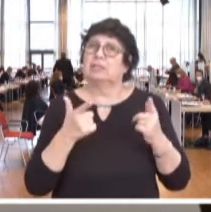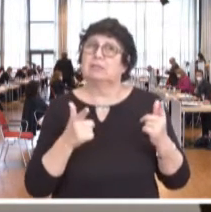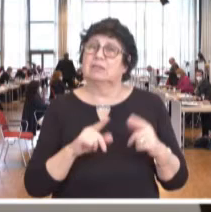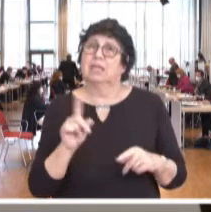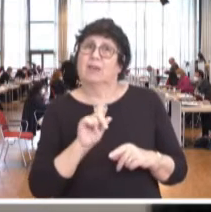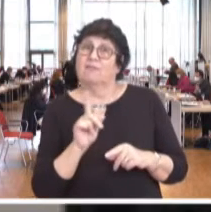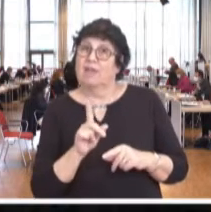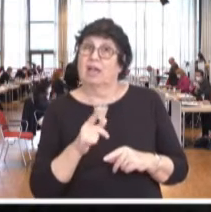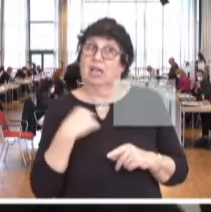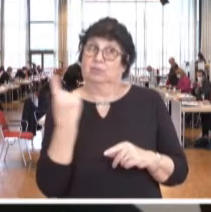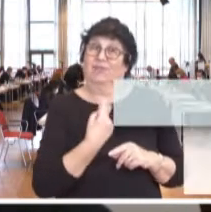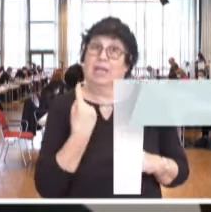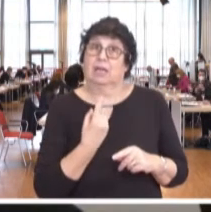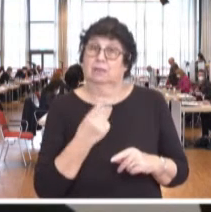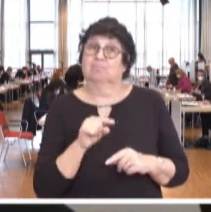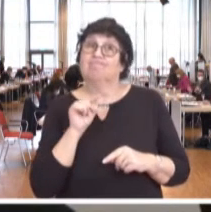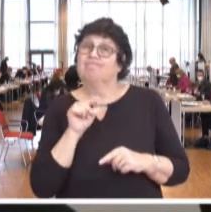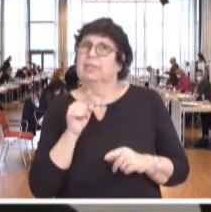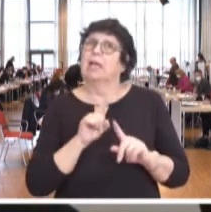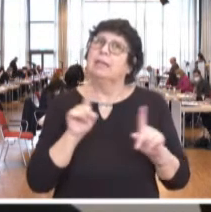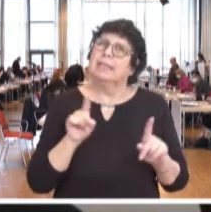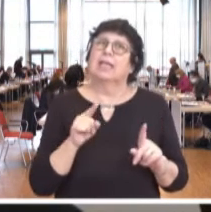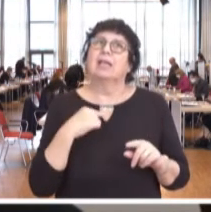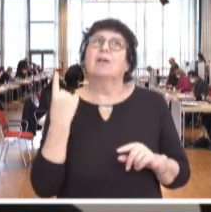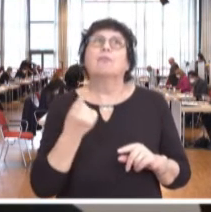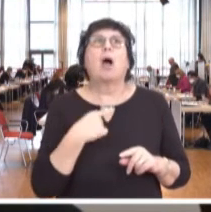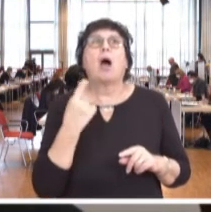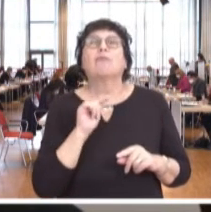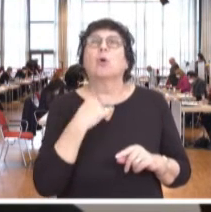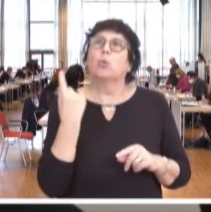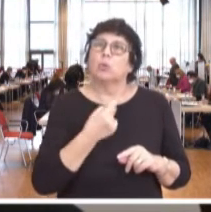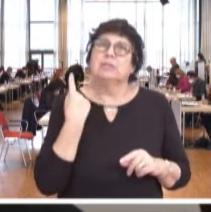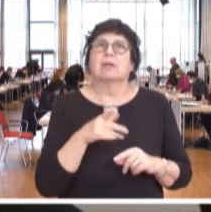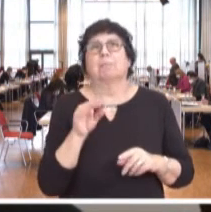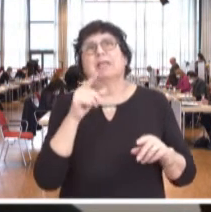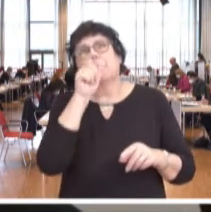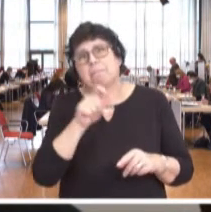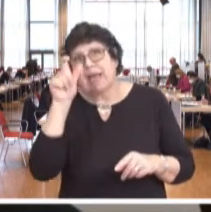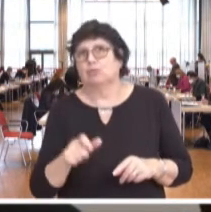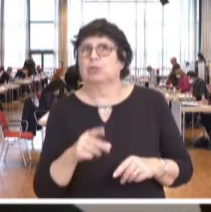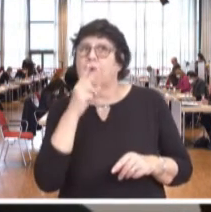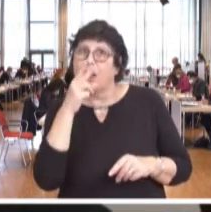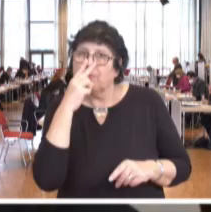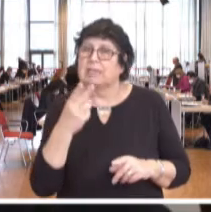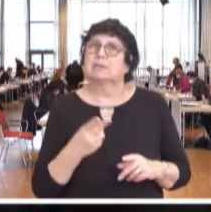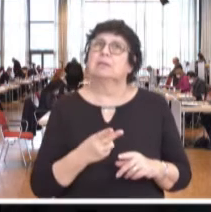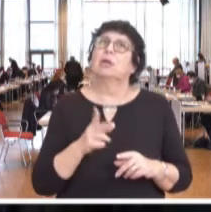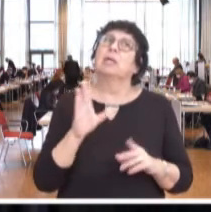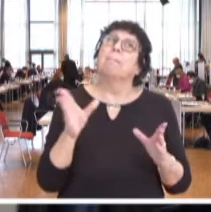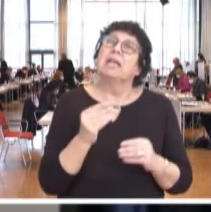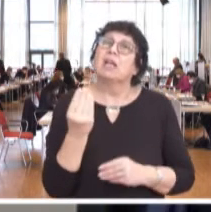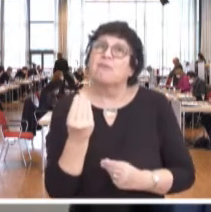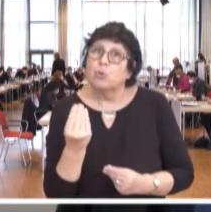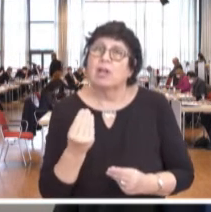diejenigen, wir, die wir nicht nur unsere Mitmenschen achten wollen und mit ihnen fühlen wollen, wir sollten auch mit